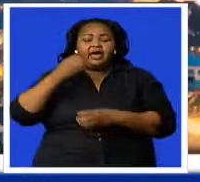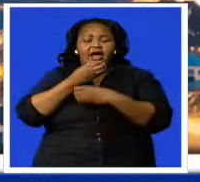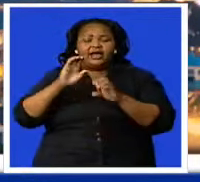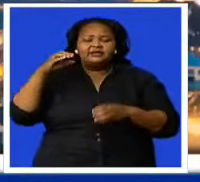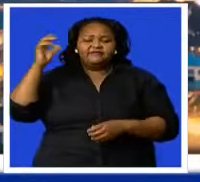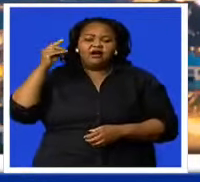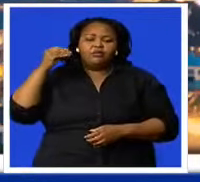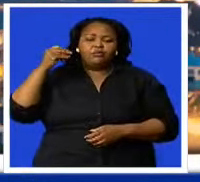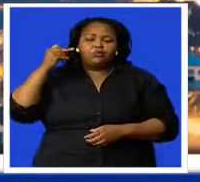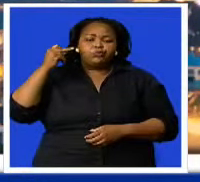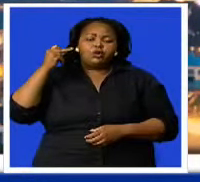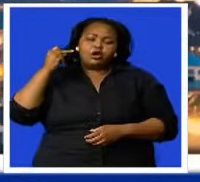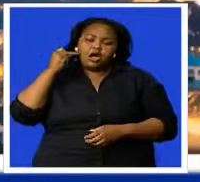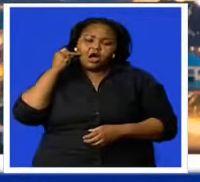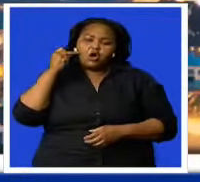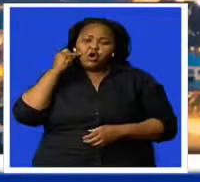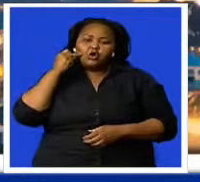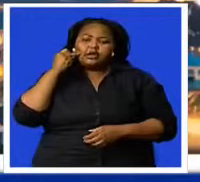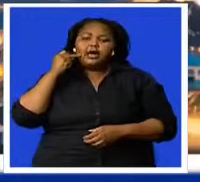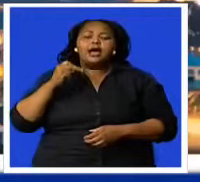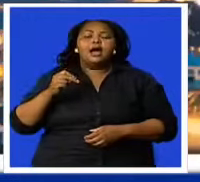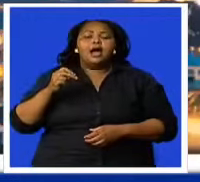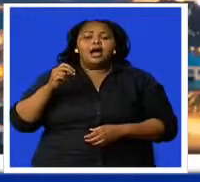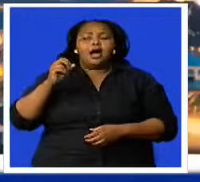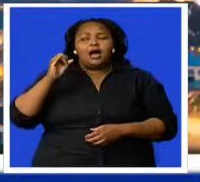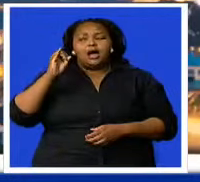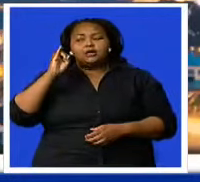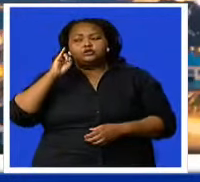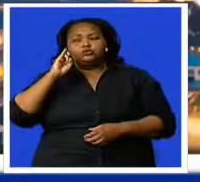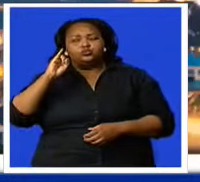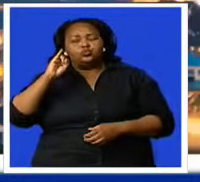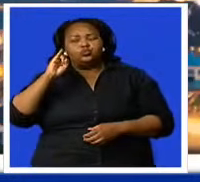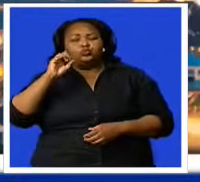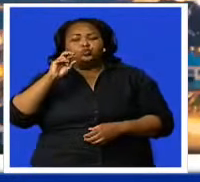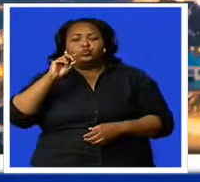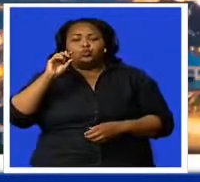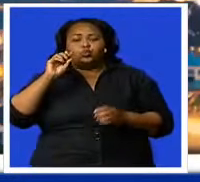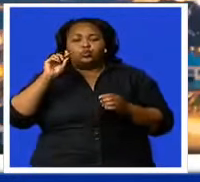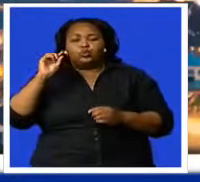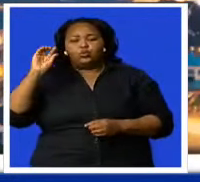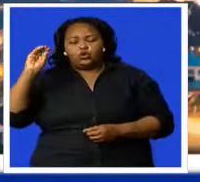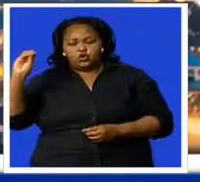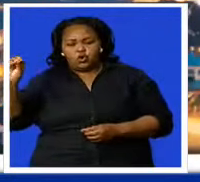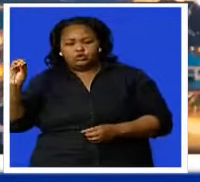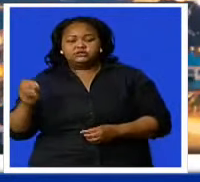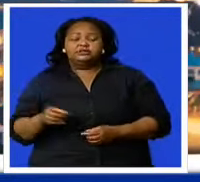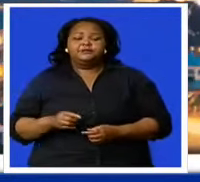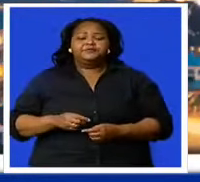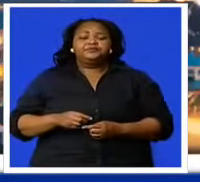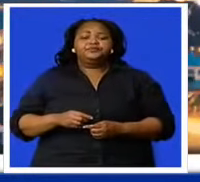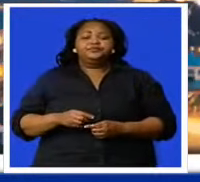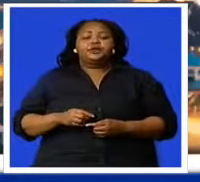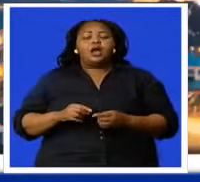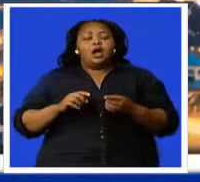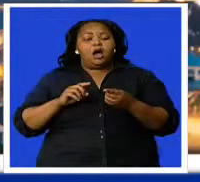lishaywe ngumaja asibili Ndlovu. Kanti ke lomdlalo udlalelwe eGalvandale Stadium ePort Elizabeth eNingizimu